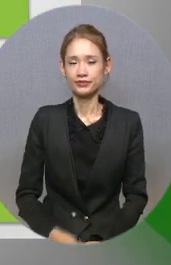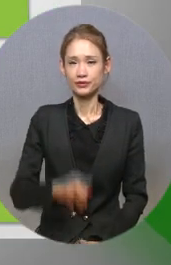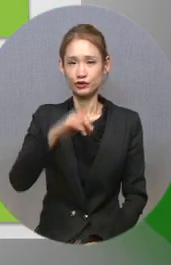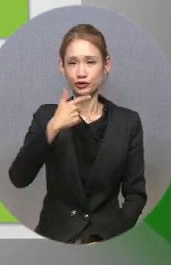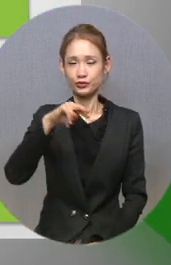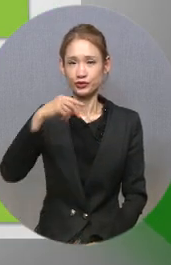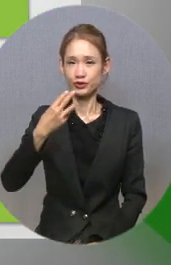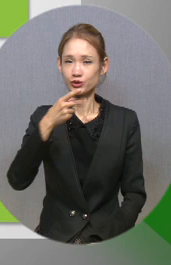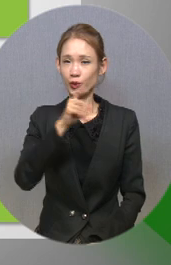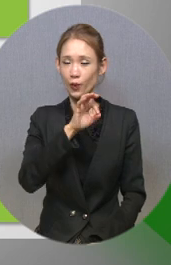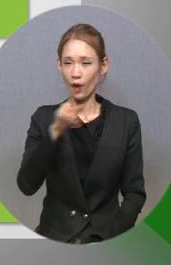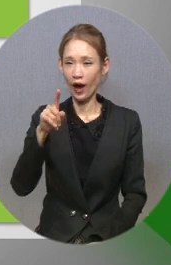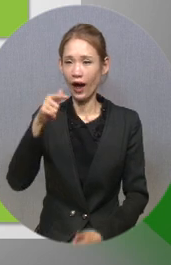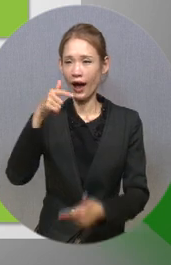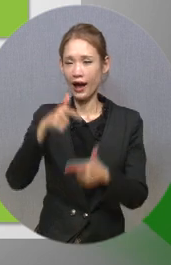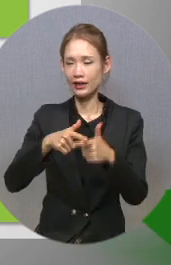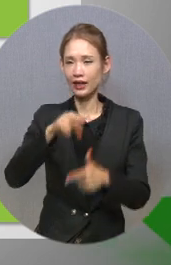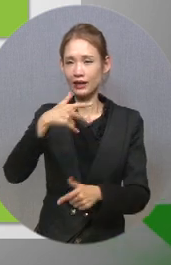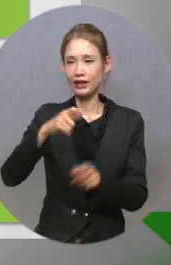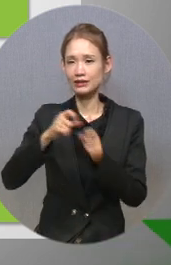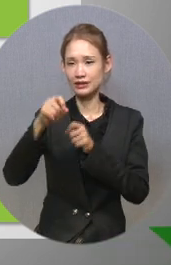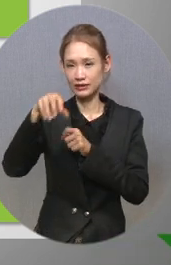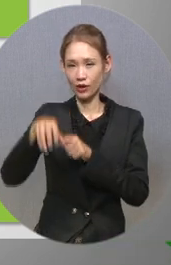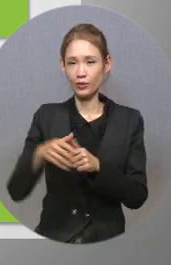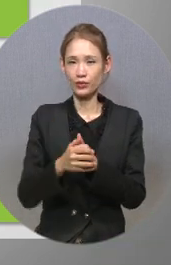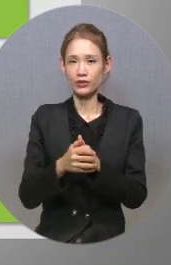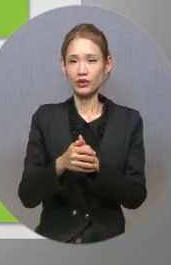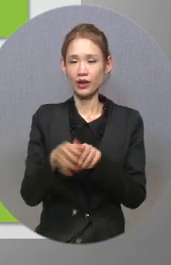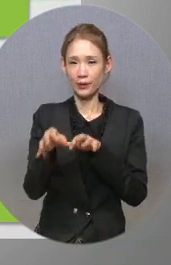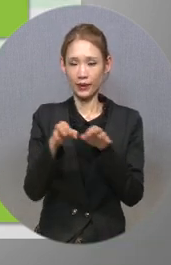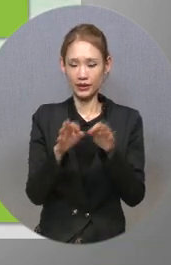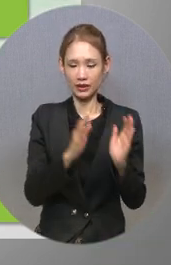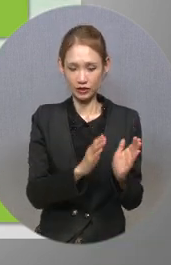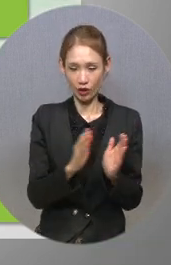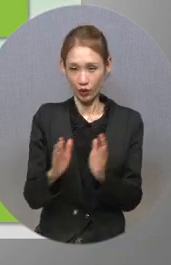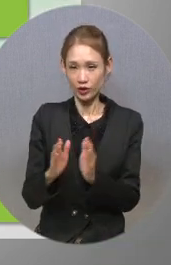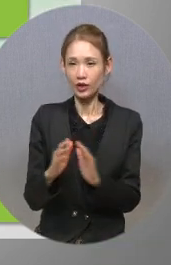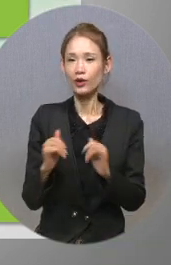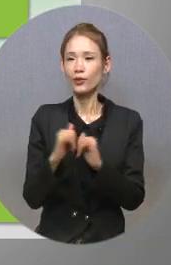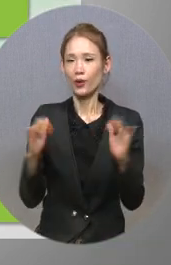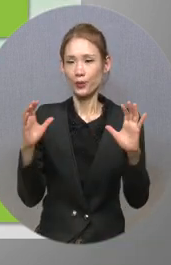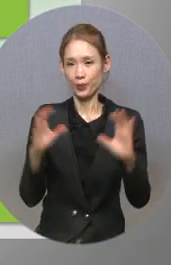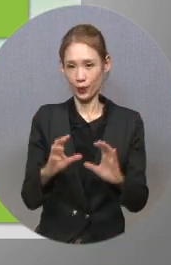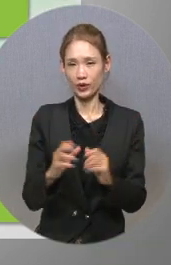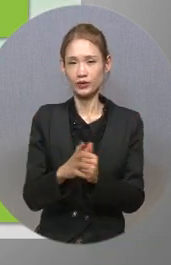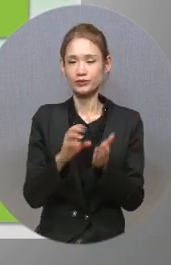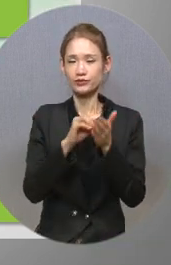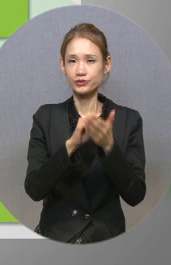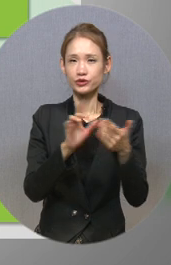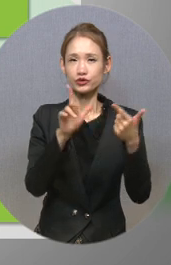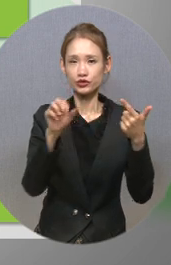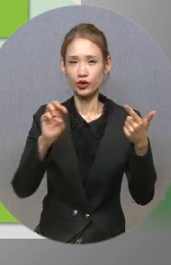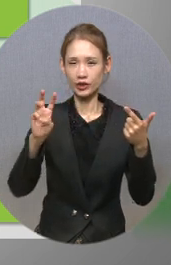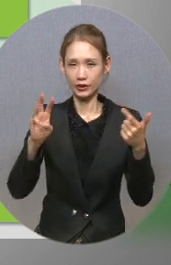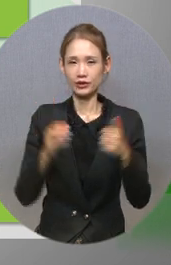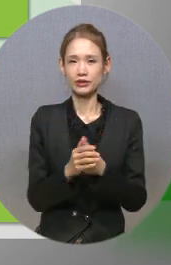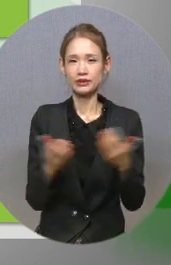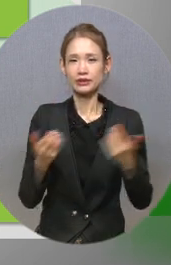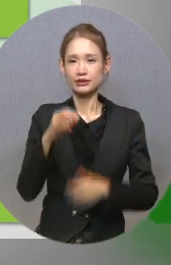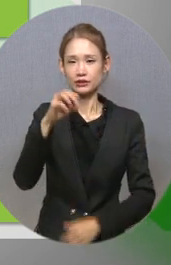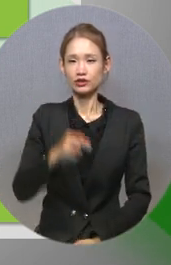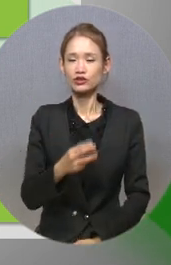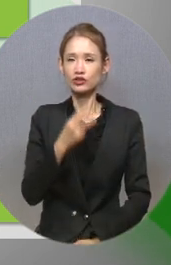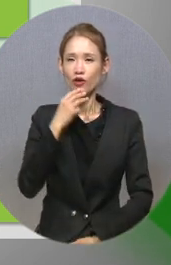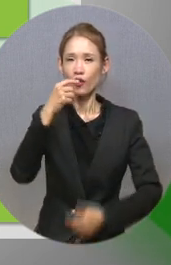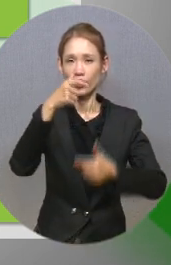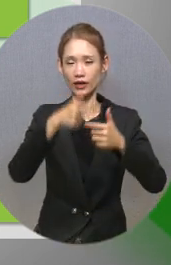주식회사 쿱스토어 강남 대치점에서 매장 정리원을 모집합니다. 접수 마감일은 6월 30일까지며